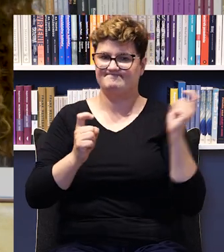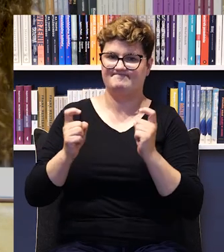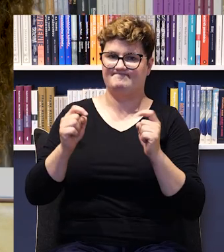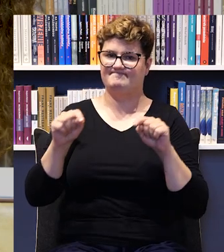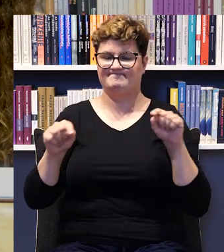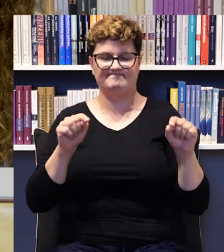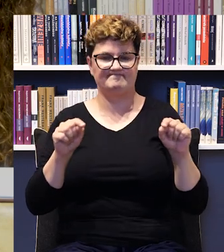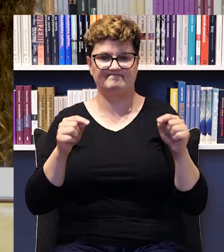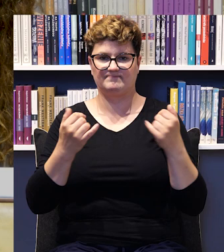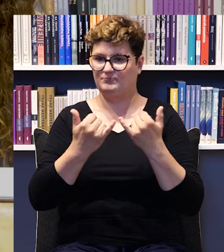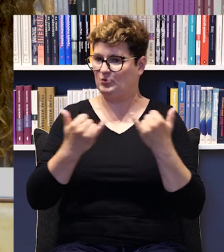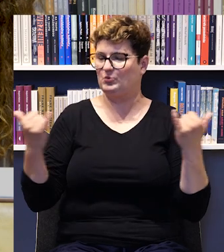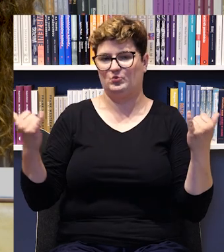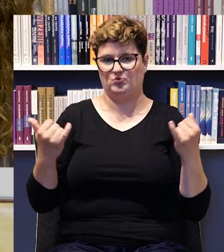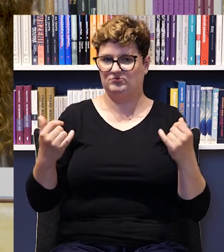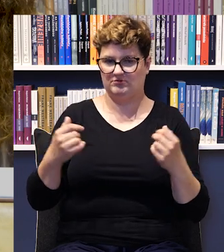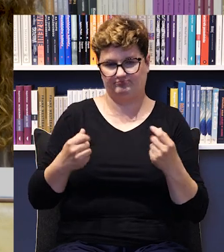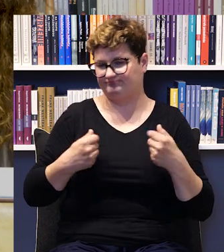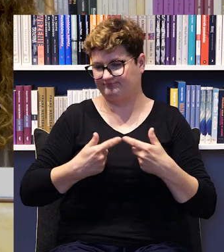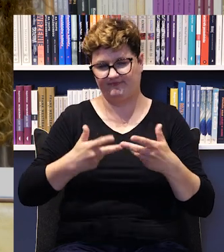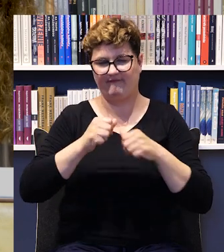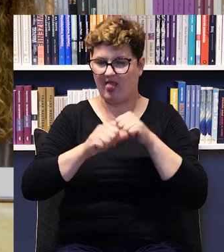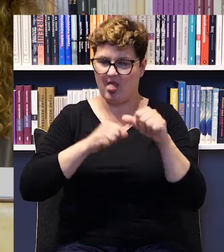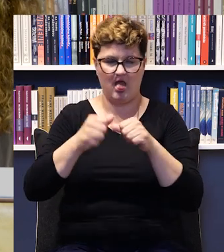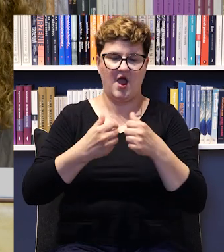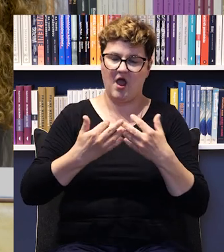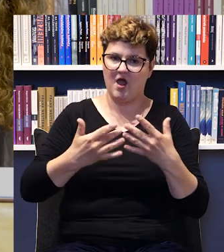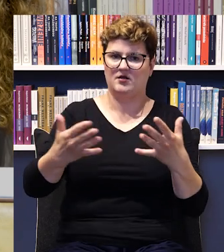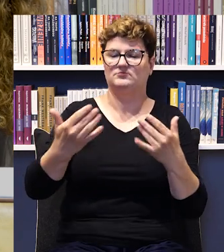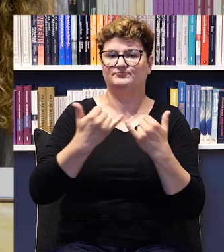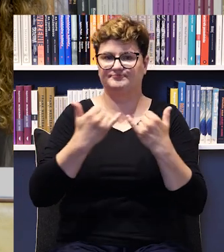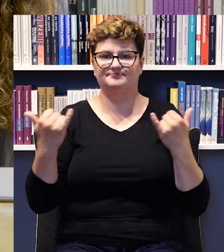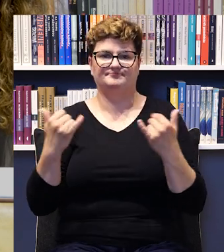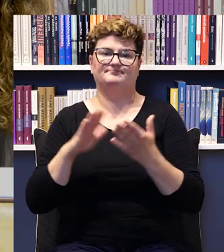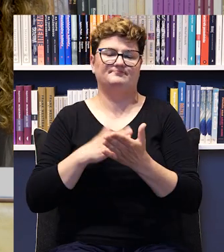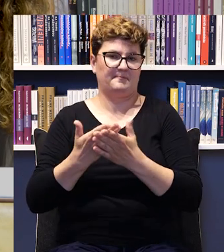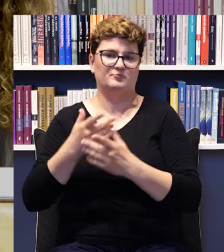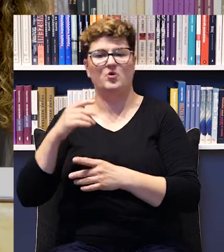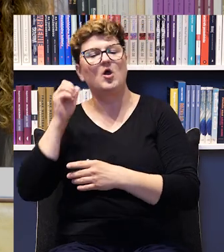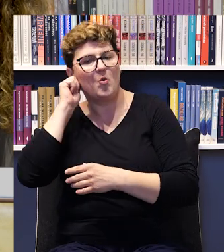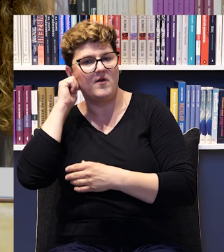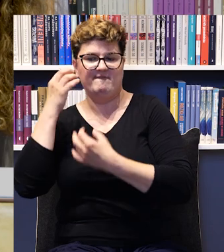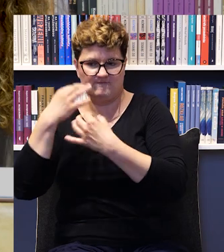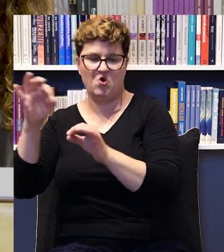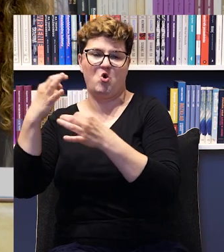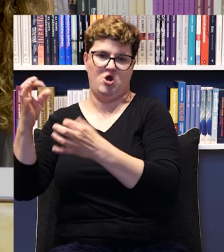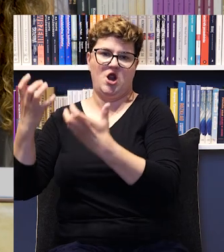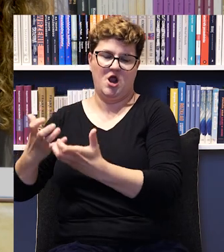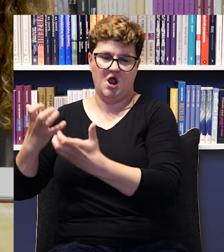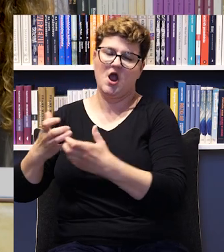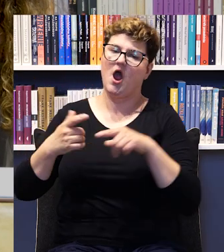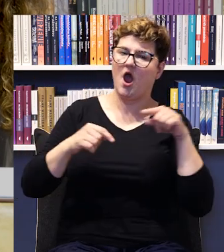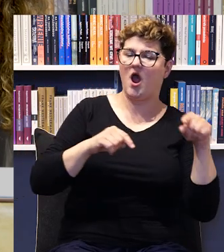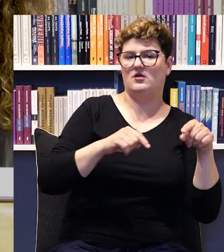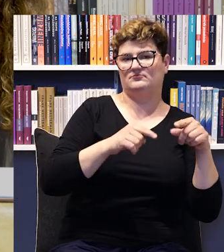tak sobie też długo funkcjonowały. To jest właśnie z jednej strony ta narracja emancypacyjna, a z drugiej strony